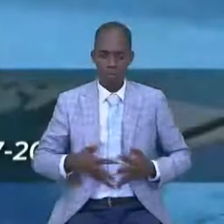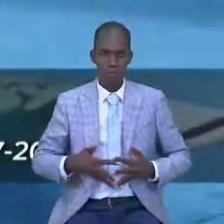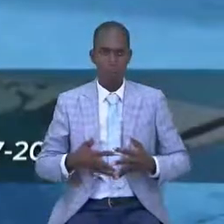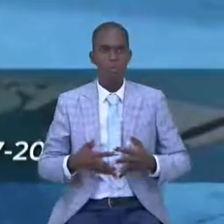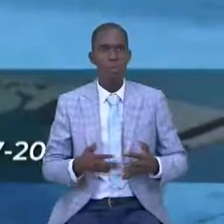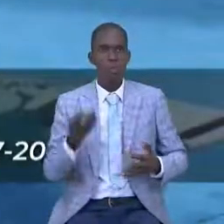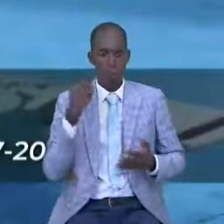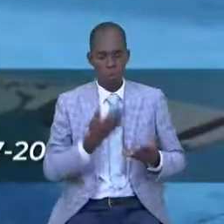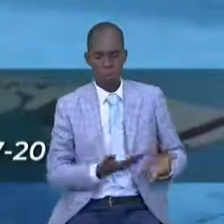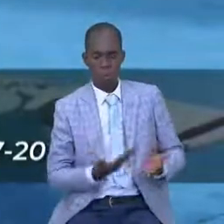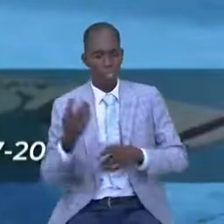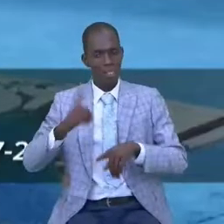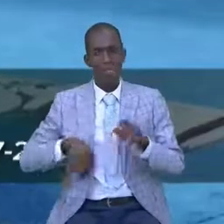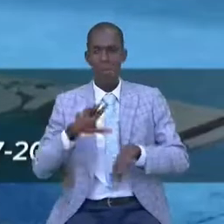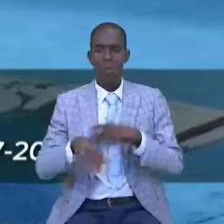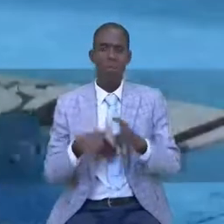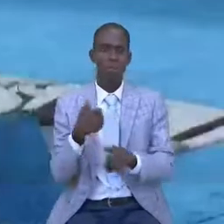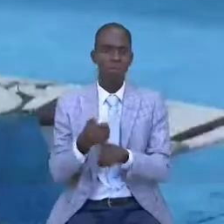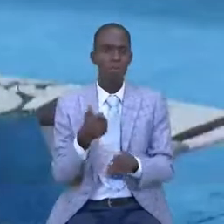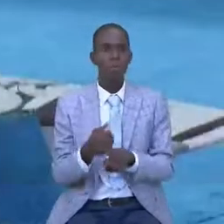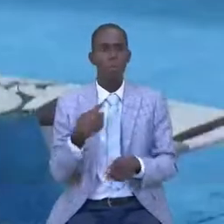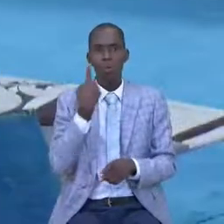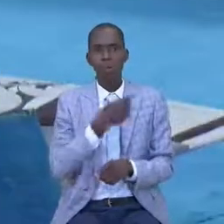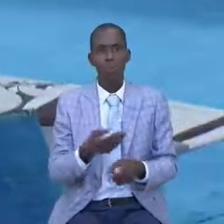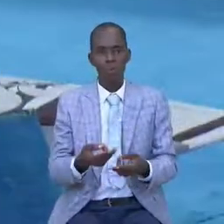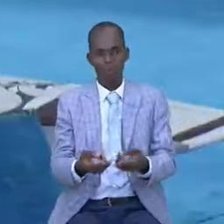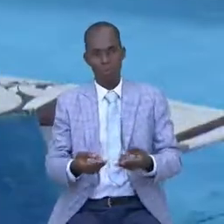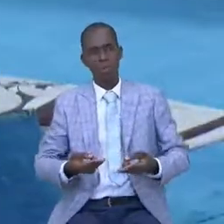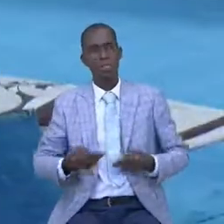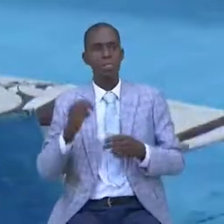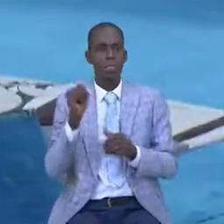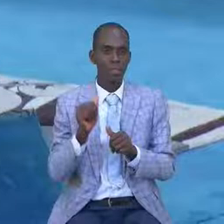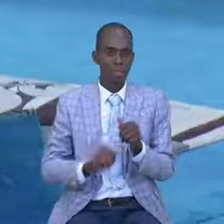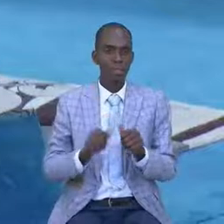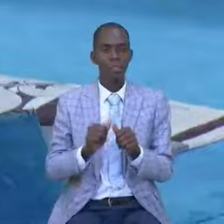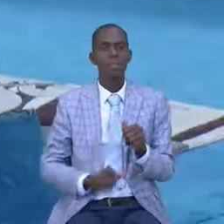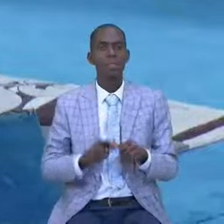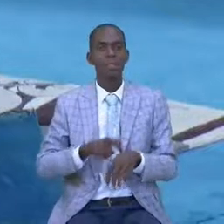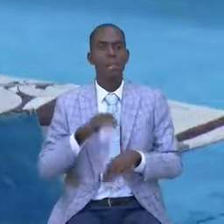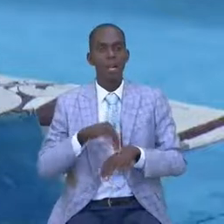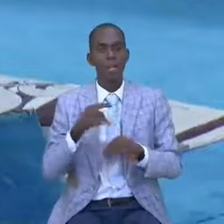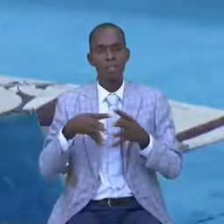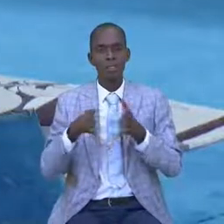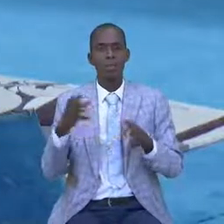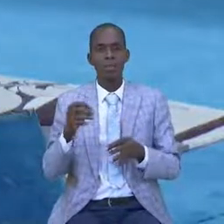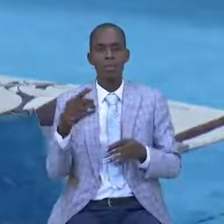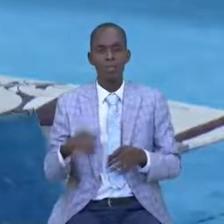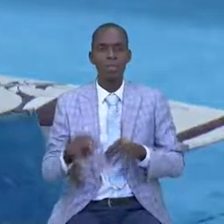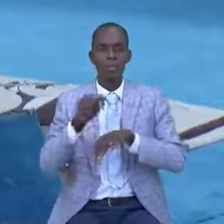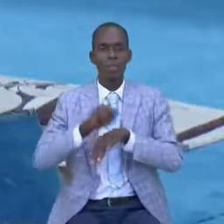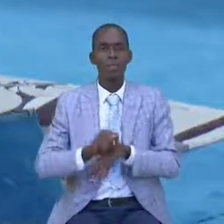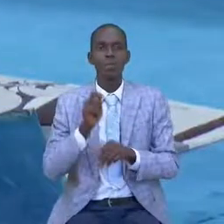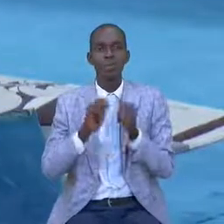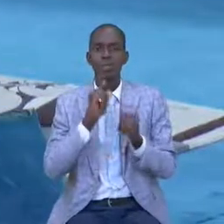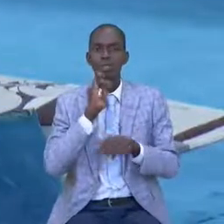Il y avait un homme boiteux de naissance qu'on portait et qu'on plaçait tous les jours à